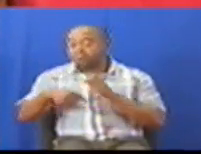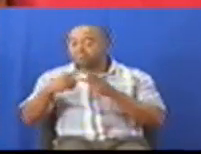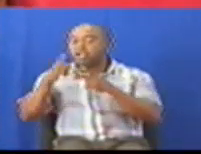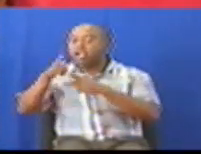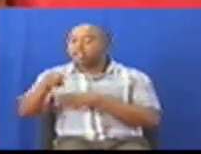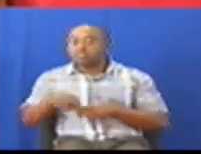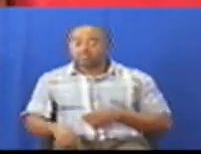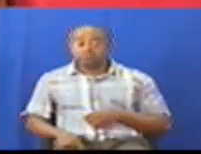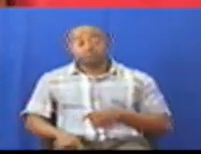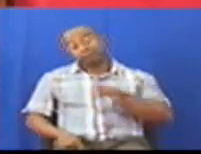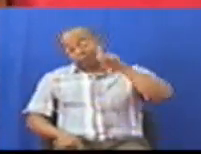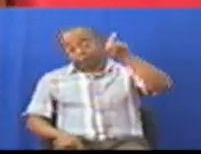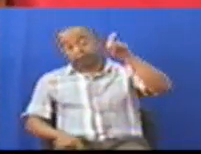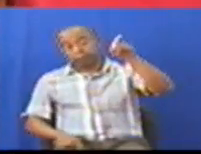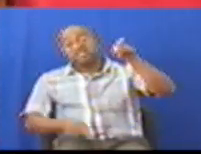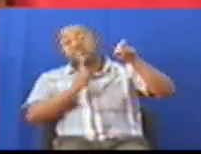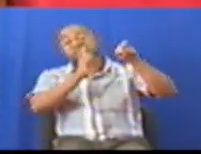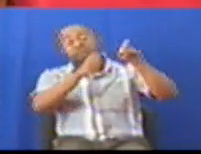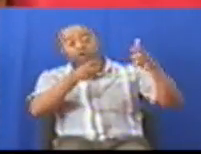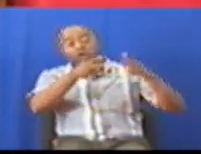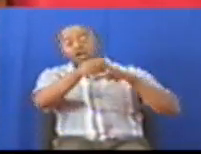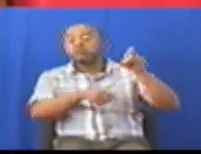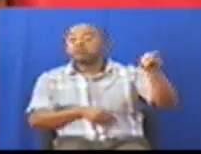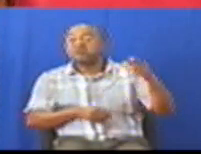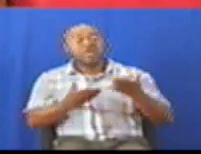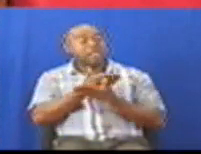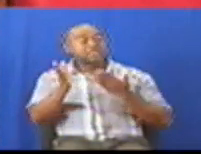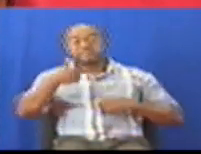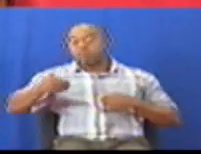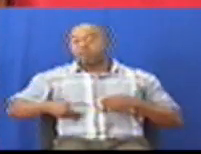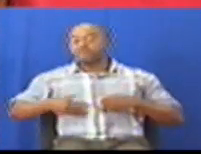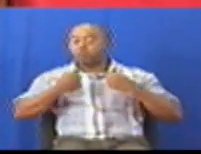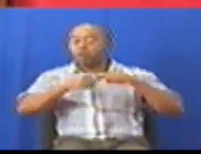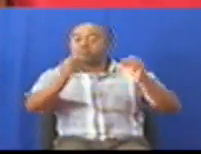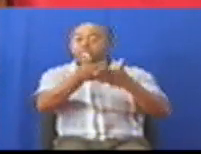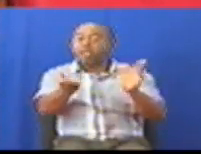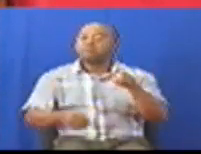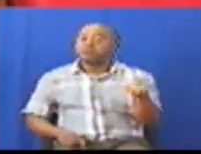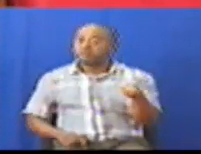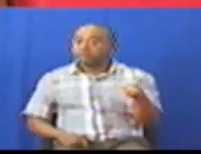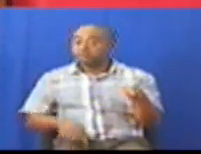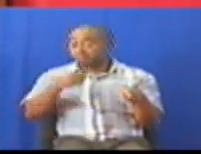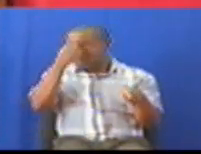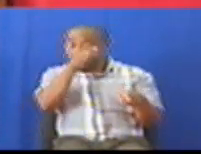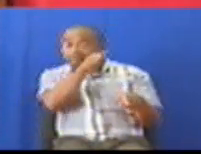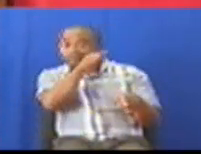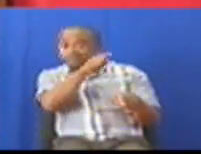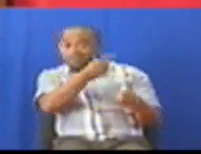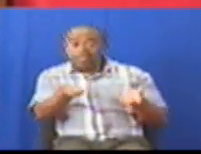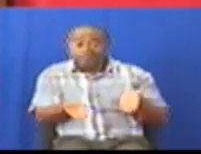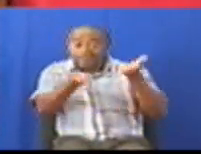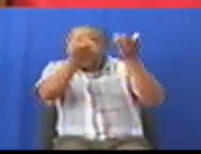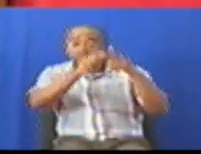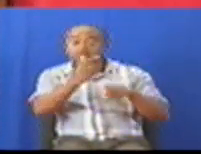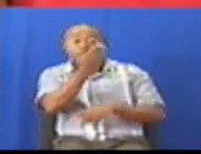Kule kuna watendaji, kuna kata na vijiji ambavyo haina watendaji. Maana yake ni kwamba maendeleo na hata huduma